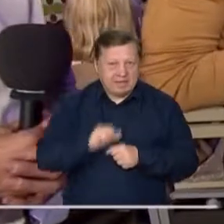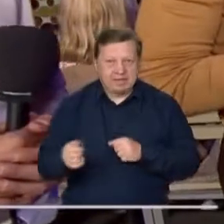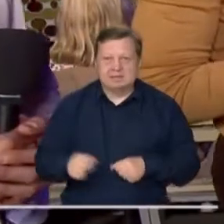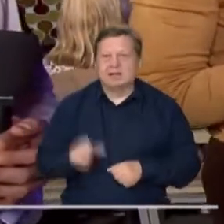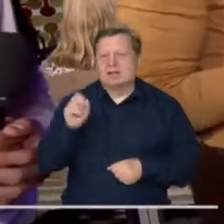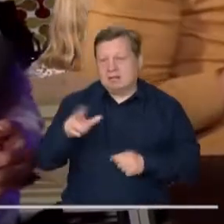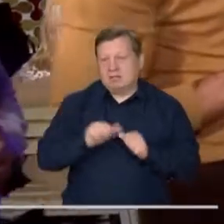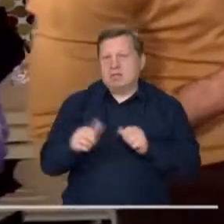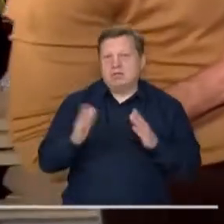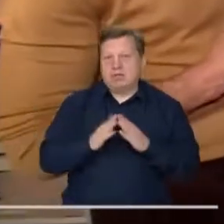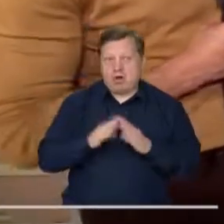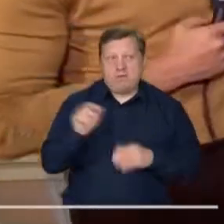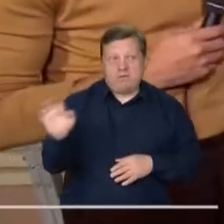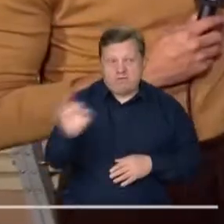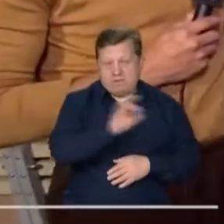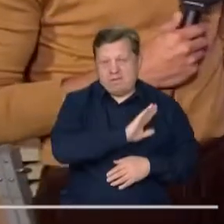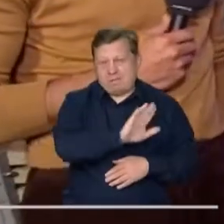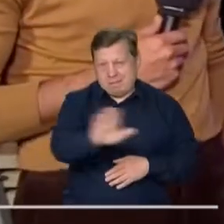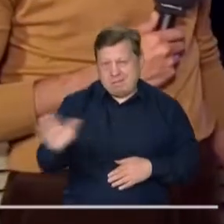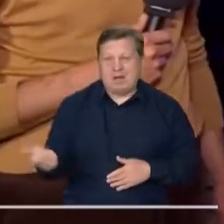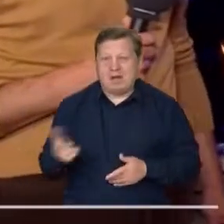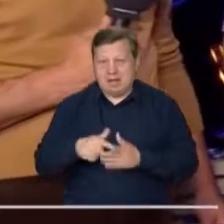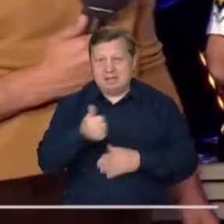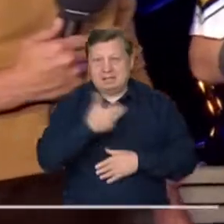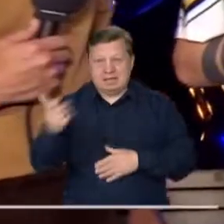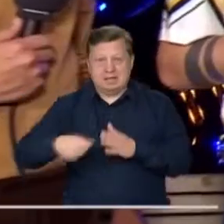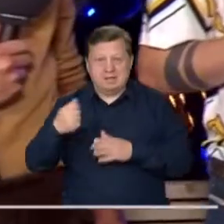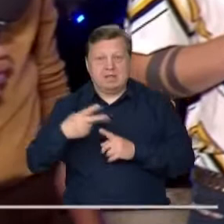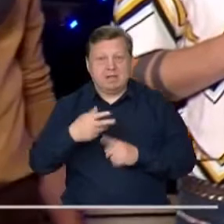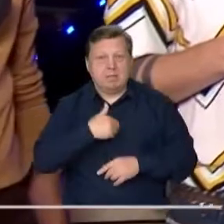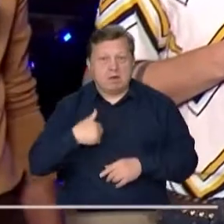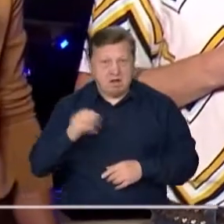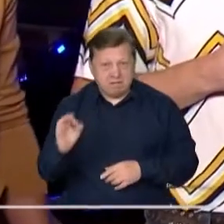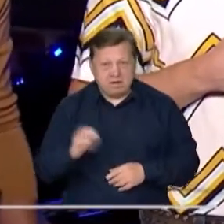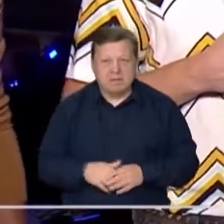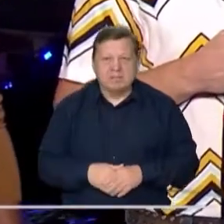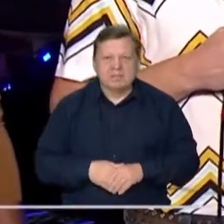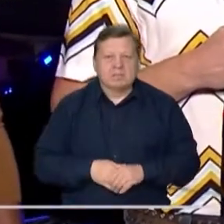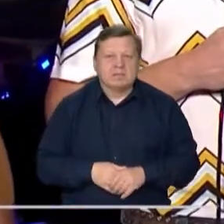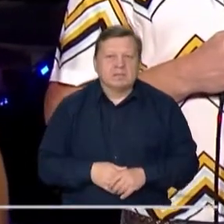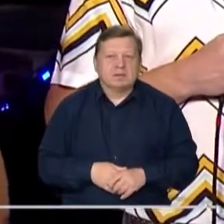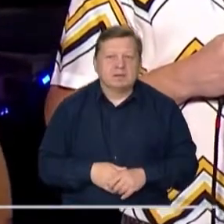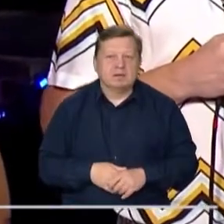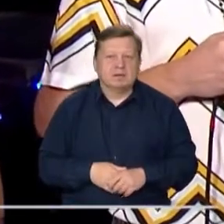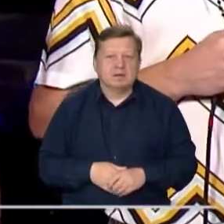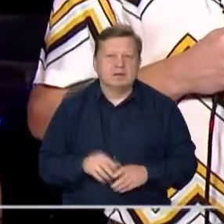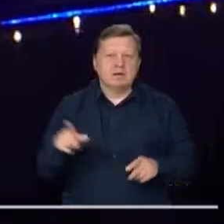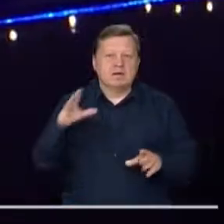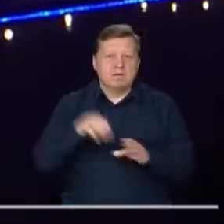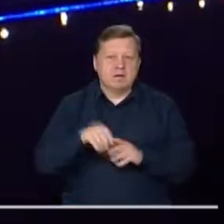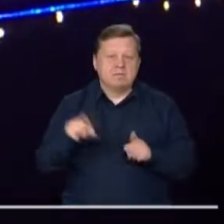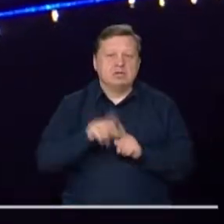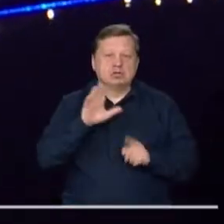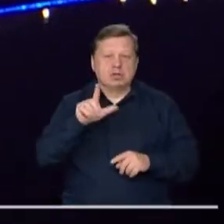naszych domach. Dokładnie. To są seriale i filmy telewizji polskiej. Oprócz tego szlagiera, który Wy